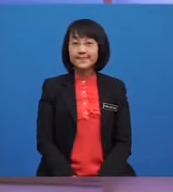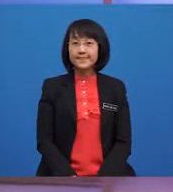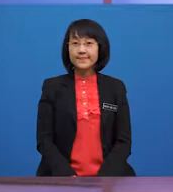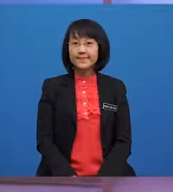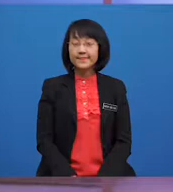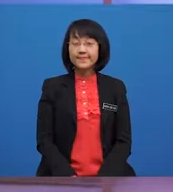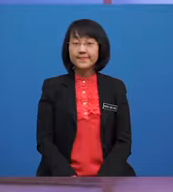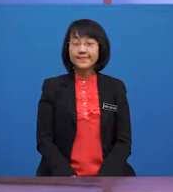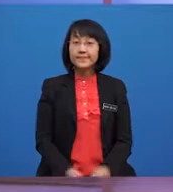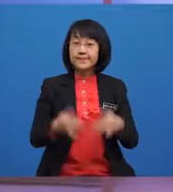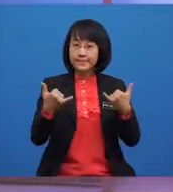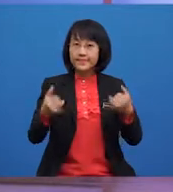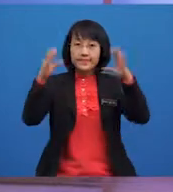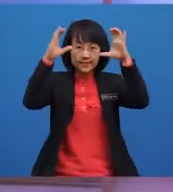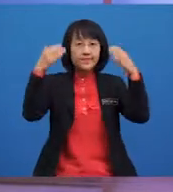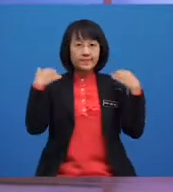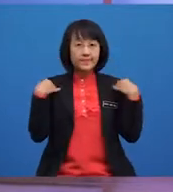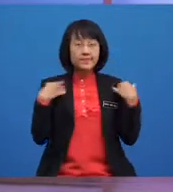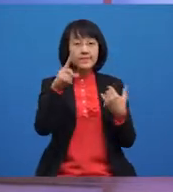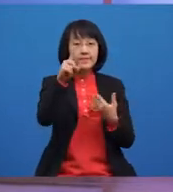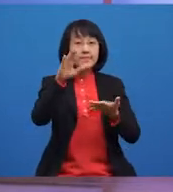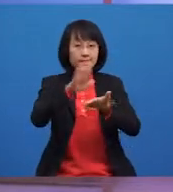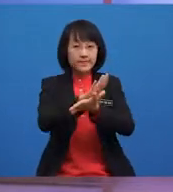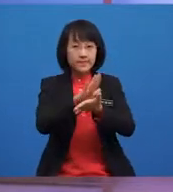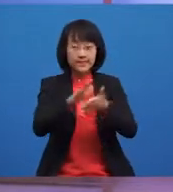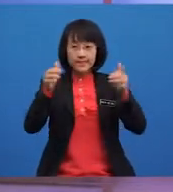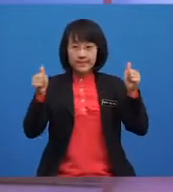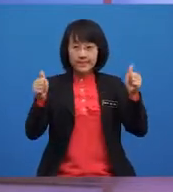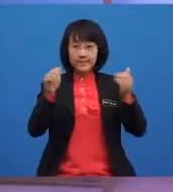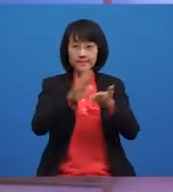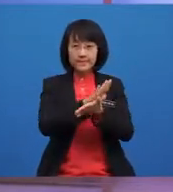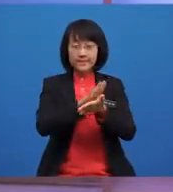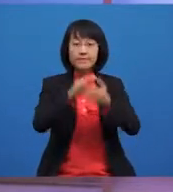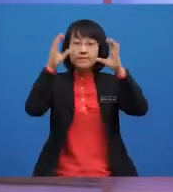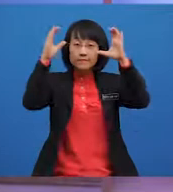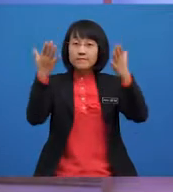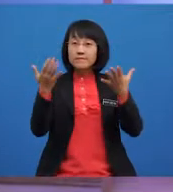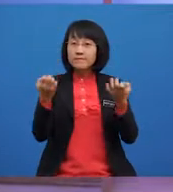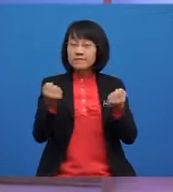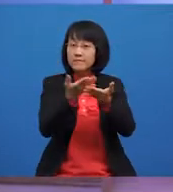Di tangan cikgu ada sekeping kertas. Cikgu mahukan